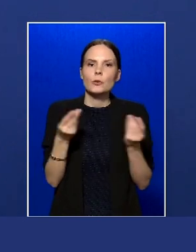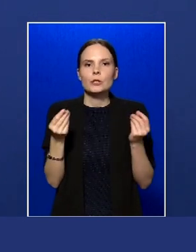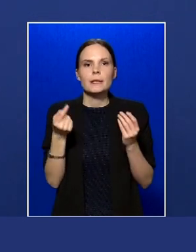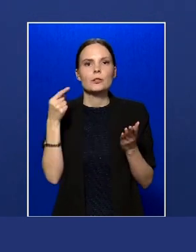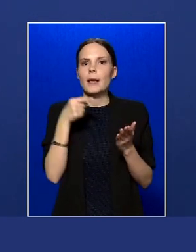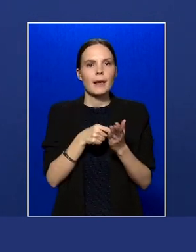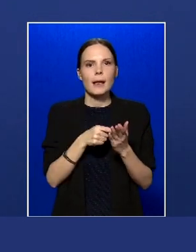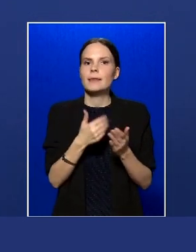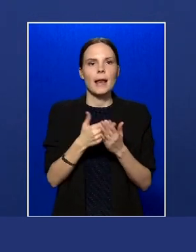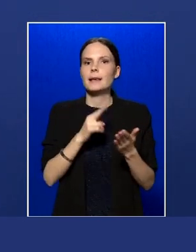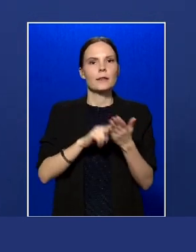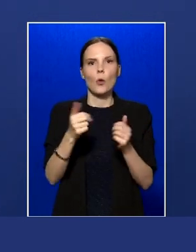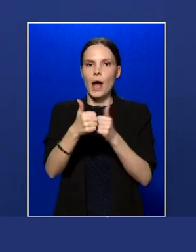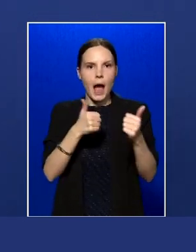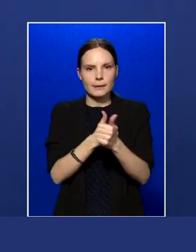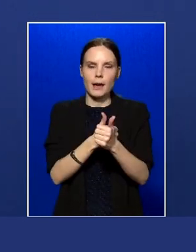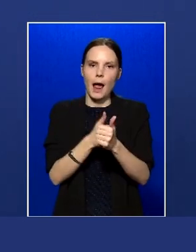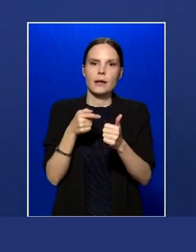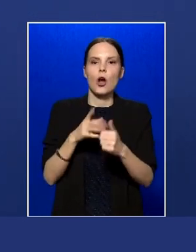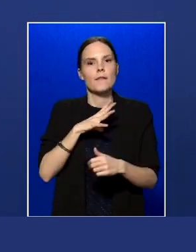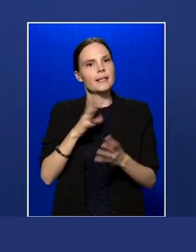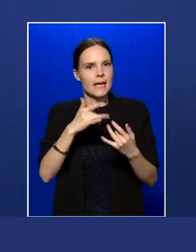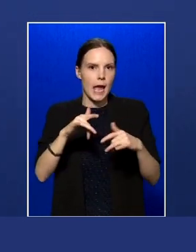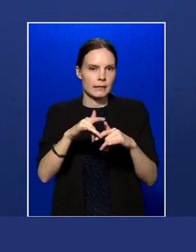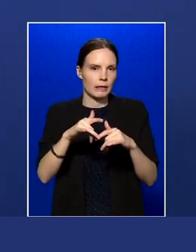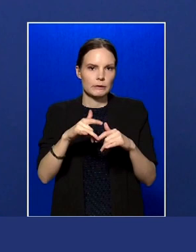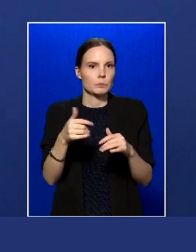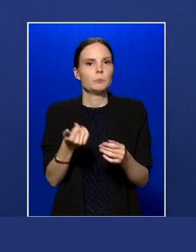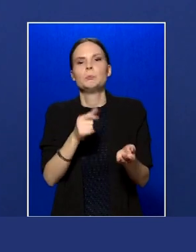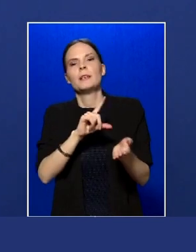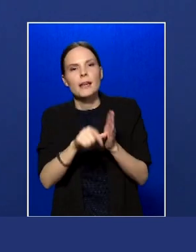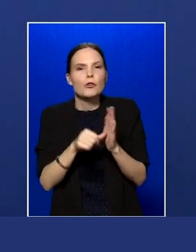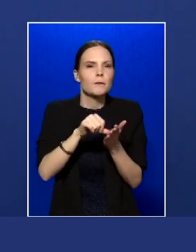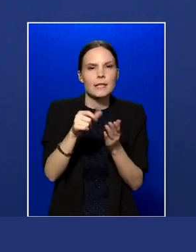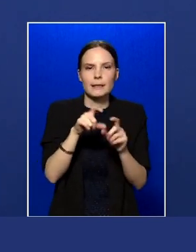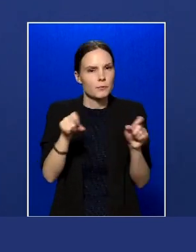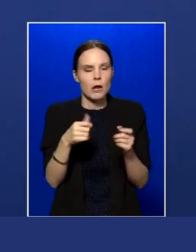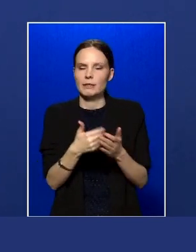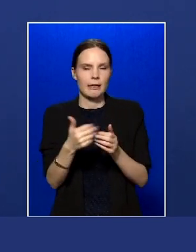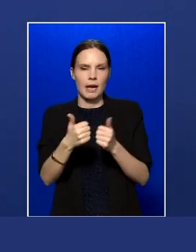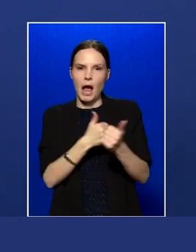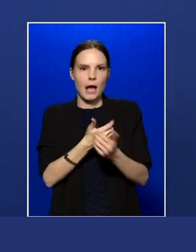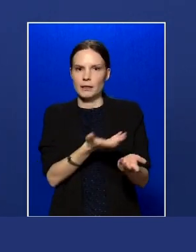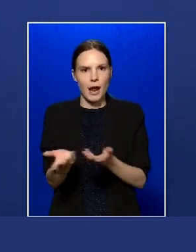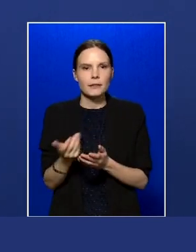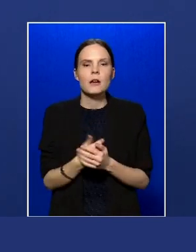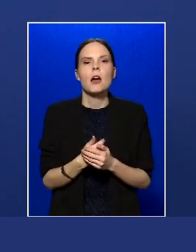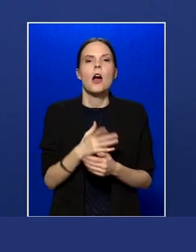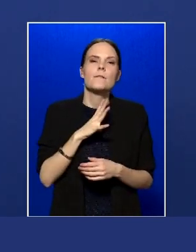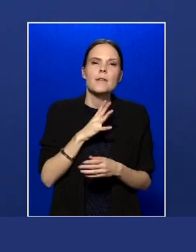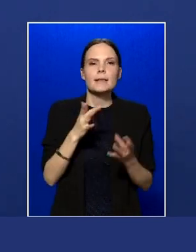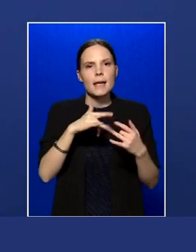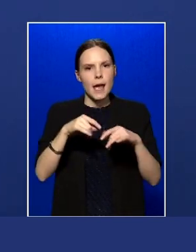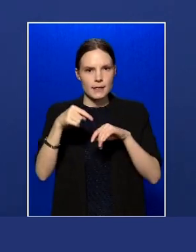adózót ne érje joghátrány a veszélyhelyzeti időszak esetleges mulasztásai miatt, én azt gondolom, ez egy nagyon komoly könnyítés a jövőre nézve. A veszélyhelyzet